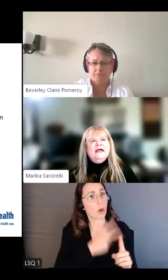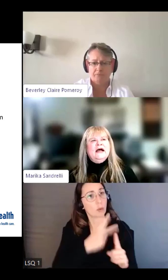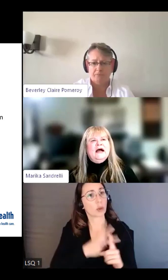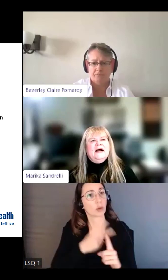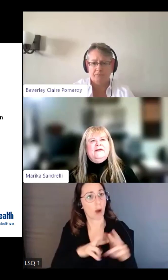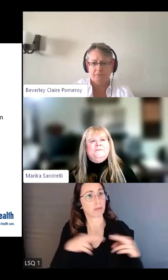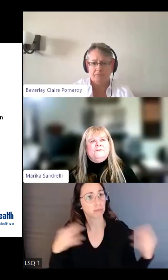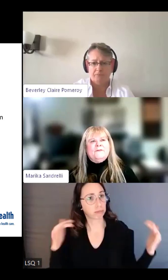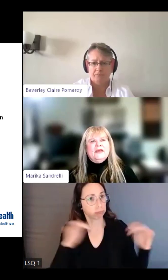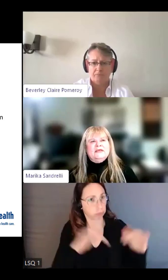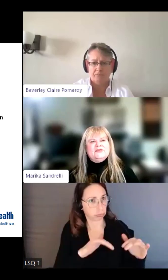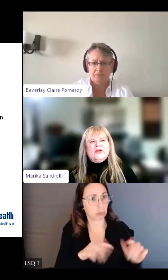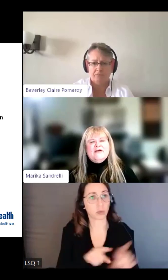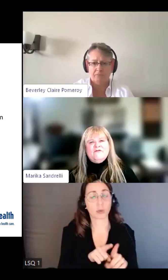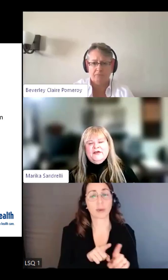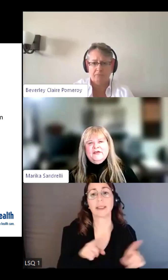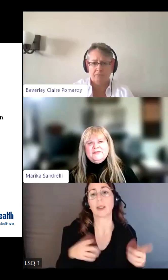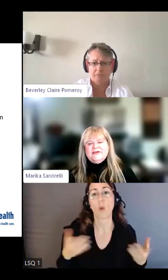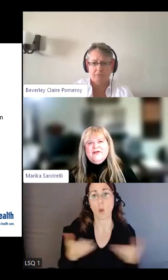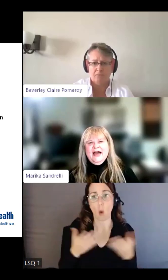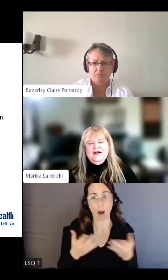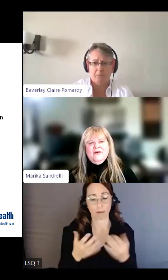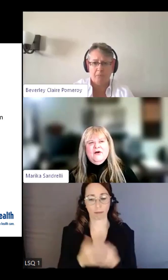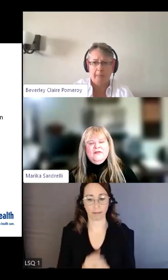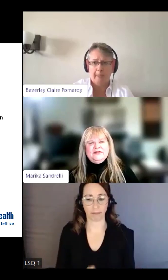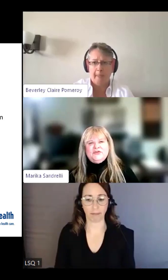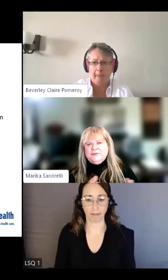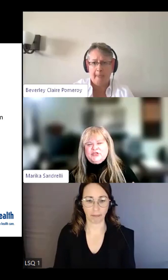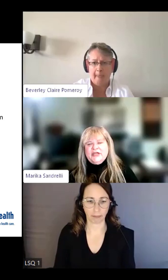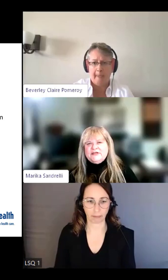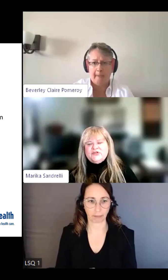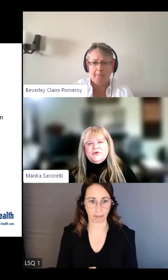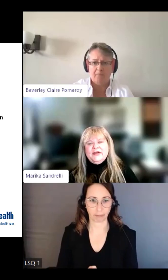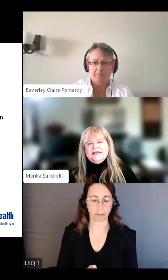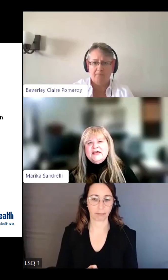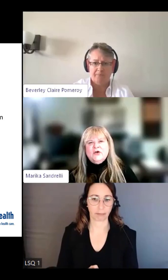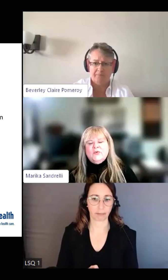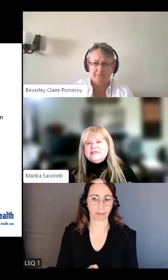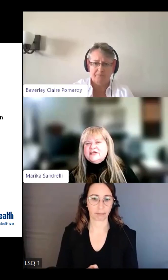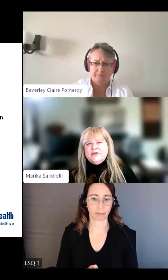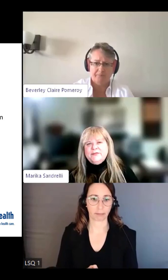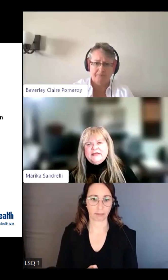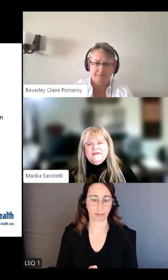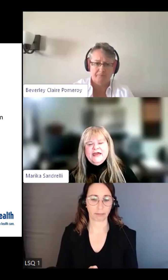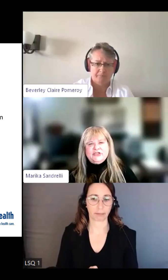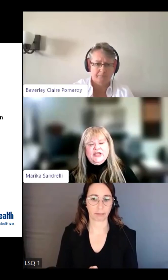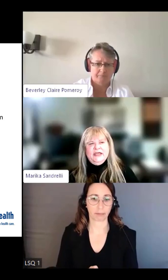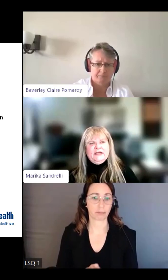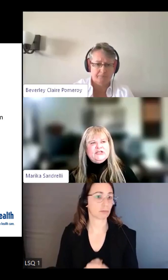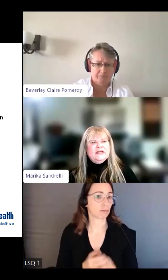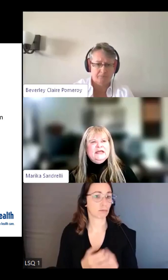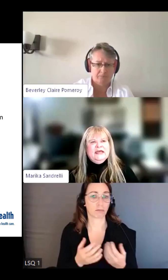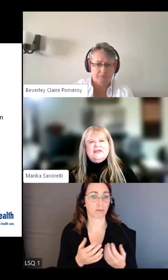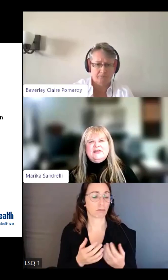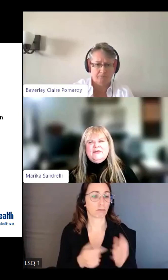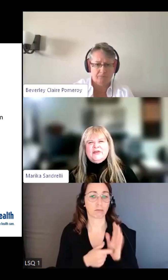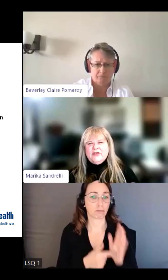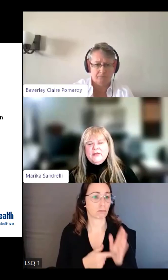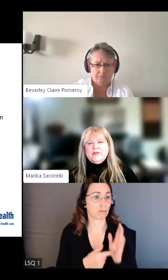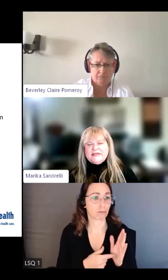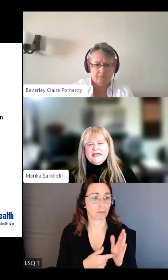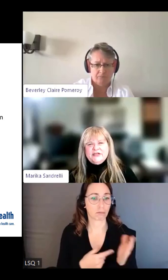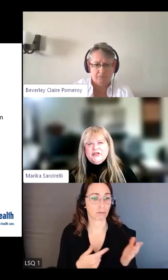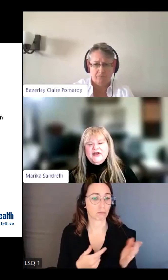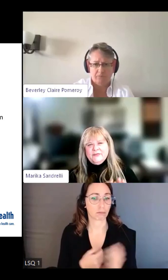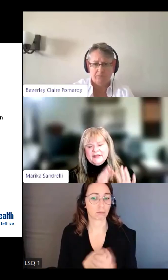donc, nous allons avoir des volumes de des histoires, si on veut, des changements impliqués qui ont été apportés par